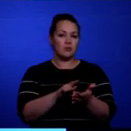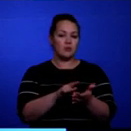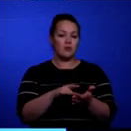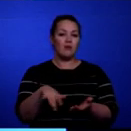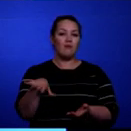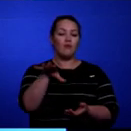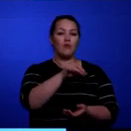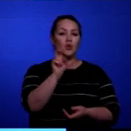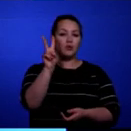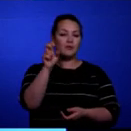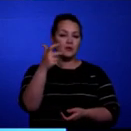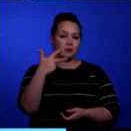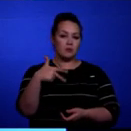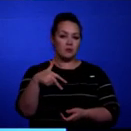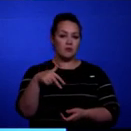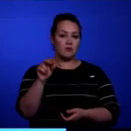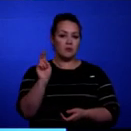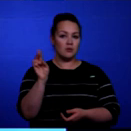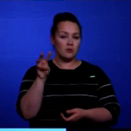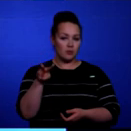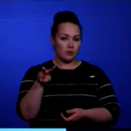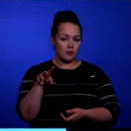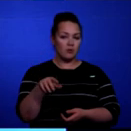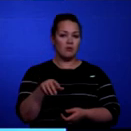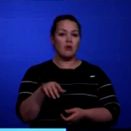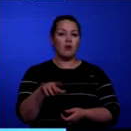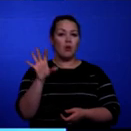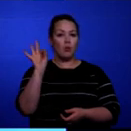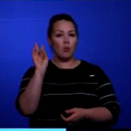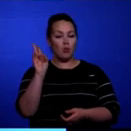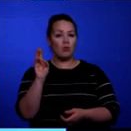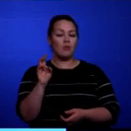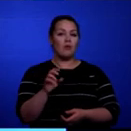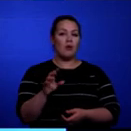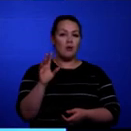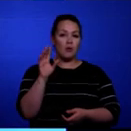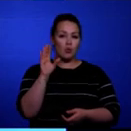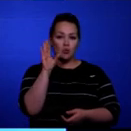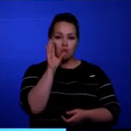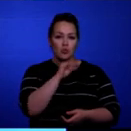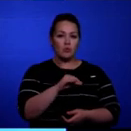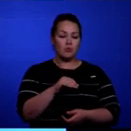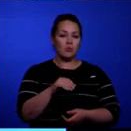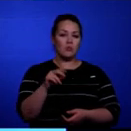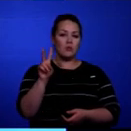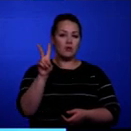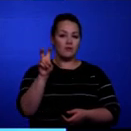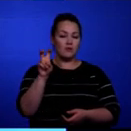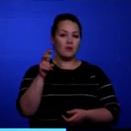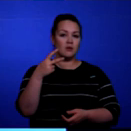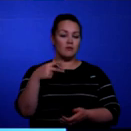нас 230 километров он преодолел 228 успеет или нет